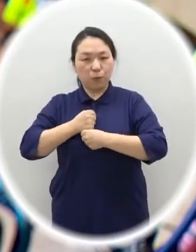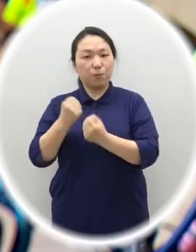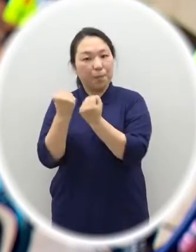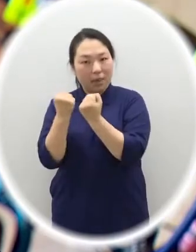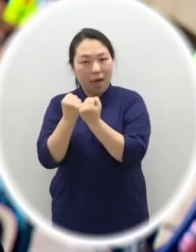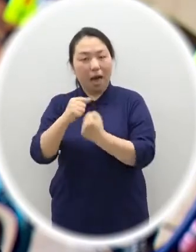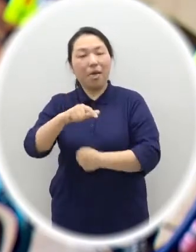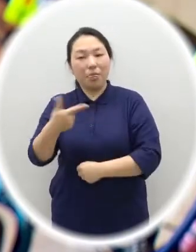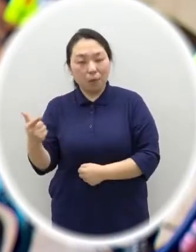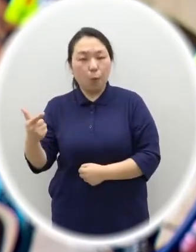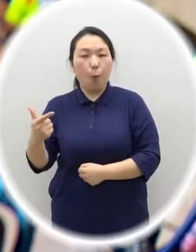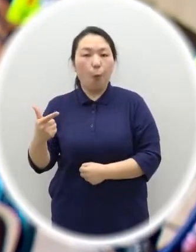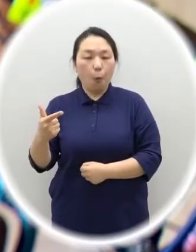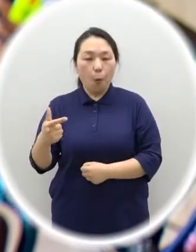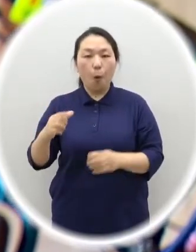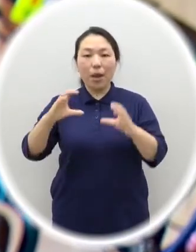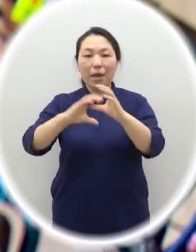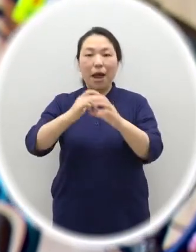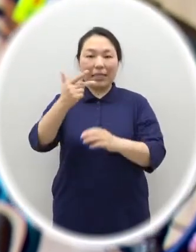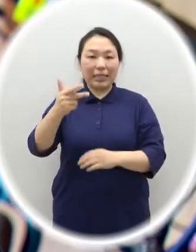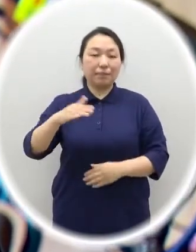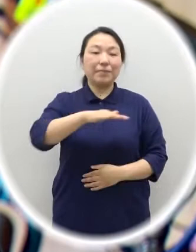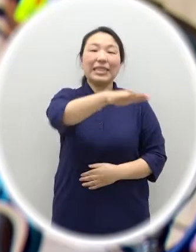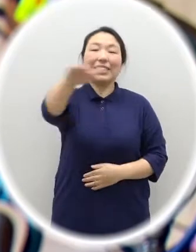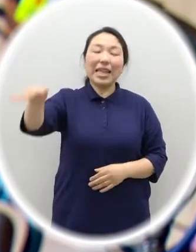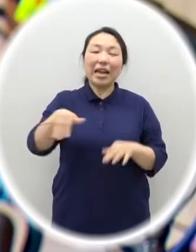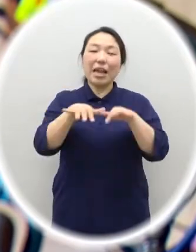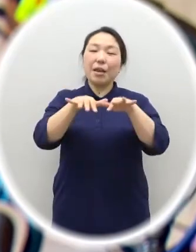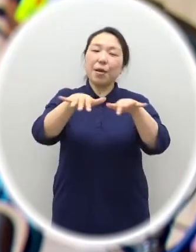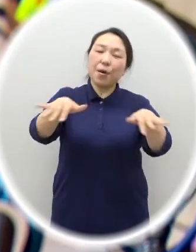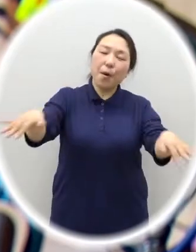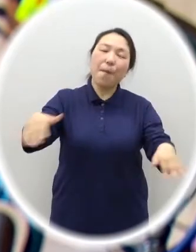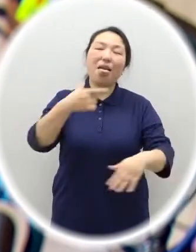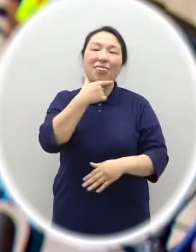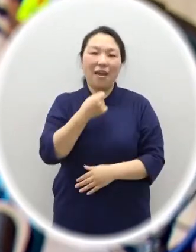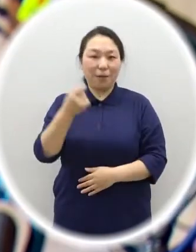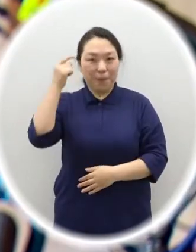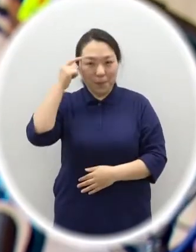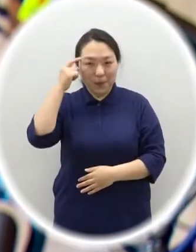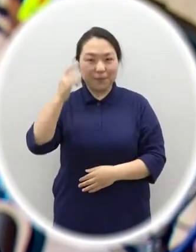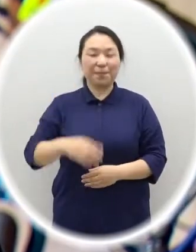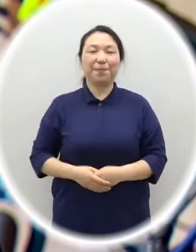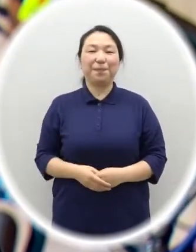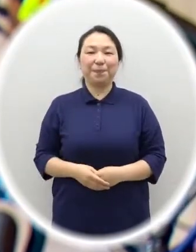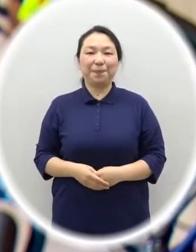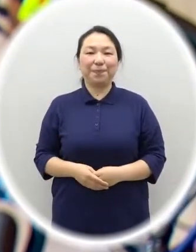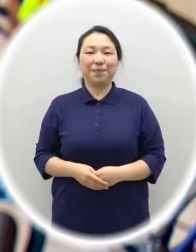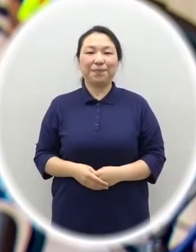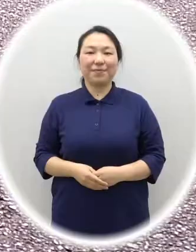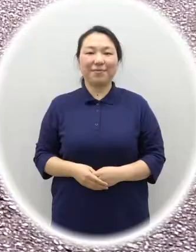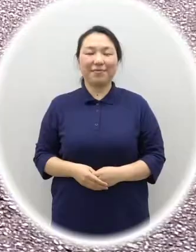ういったところまで、このいわき市全体に広めていければいいなと思っております。